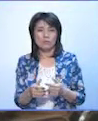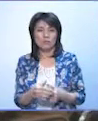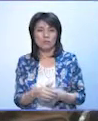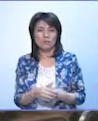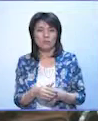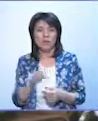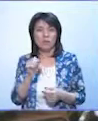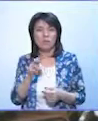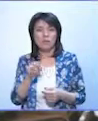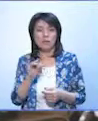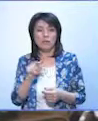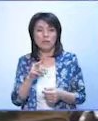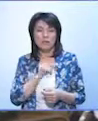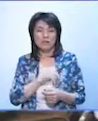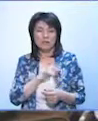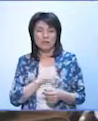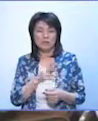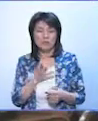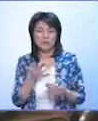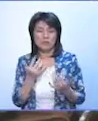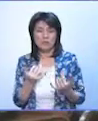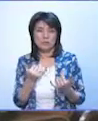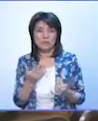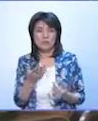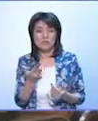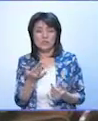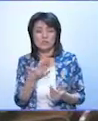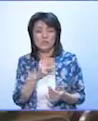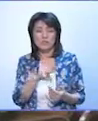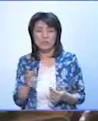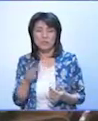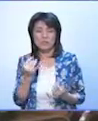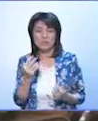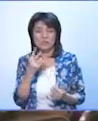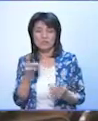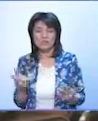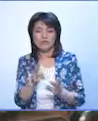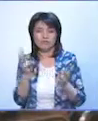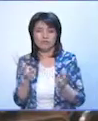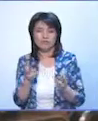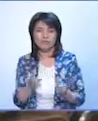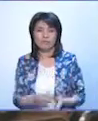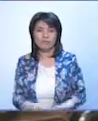готовность. Аппарат до сих пор находится в рабочем состоянии. Буквально через несколько минут мы можем произвести взрыв.